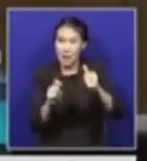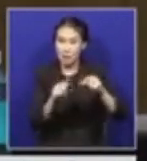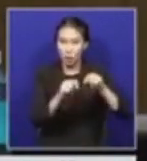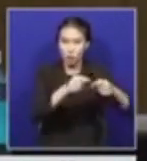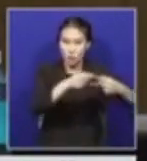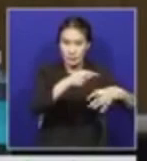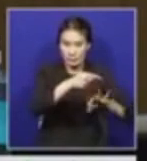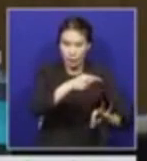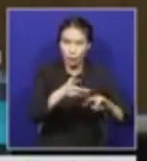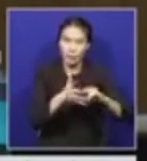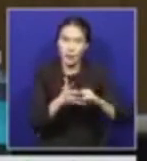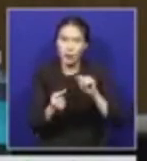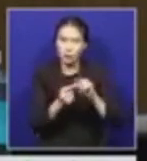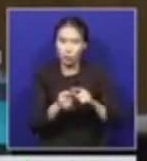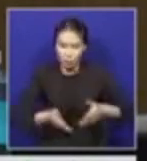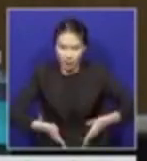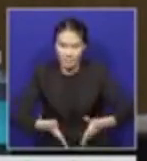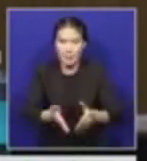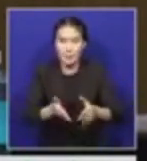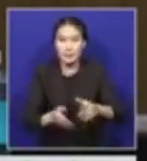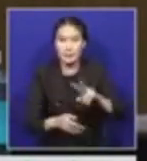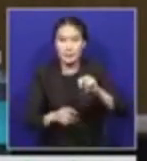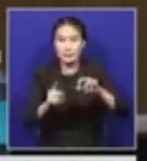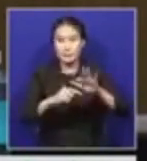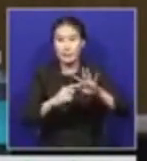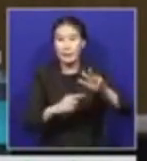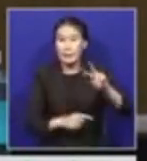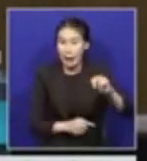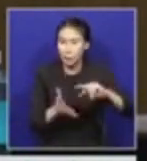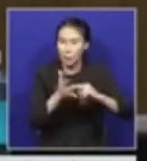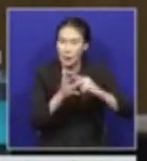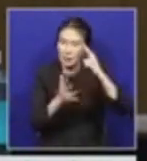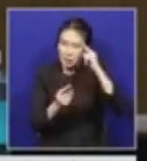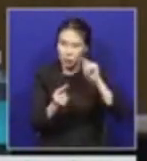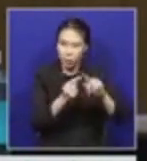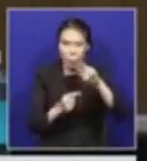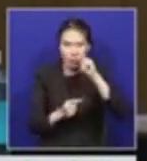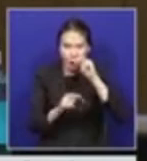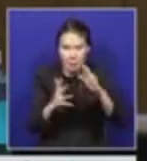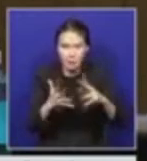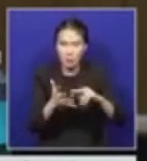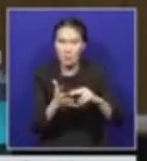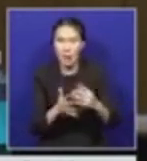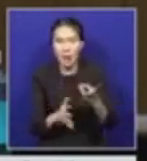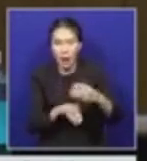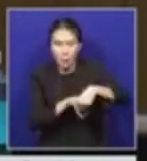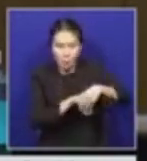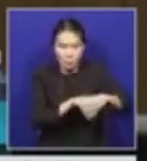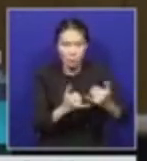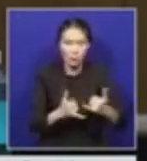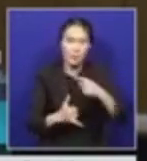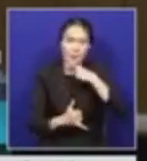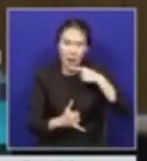ในลำน้ำน่านนะครับขาดแคลนน้ำในการเพาะปลูกข้าวนะครับในฤดูการผลิ